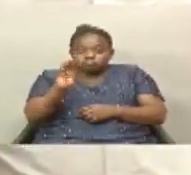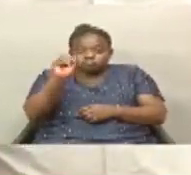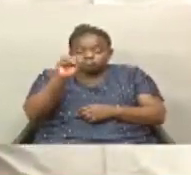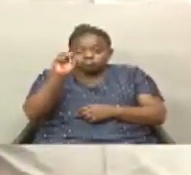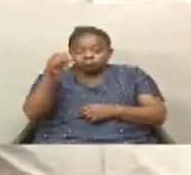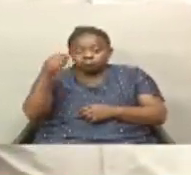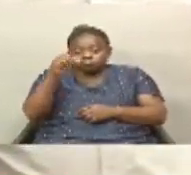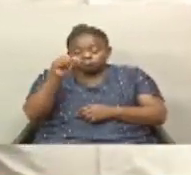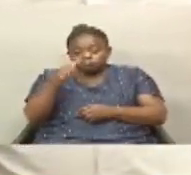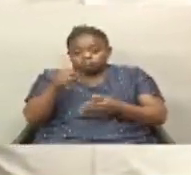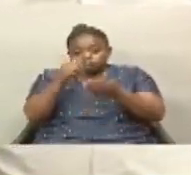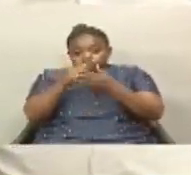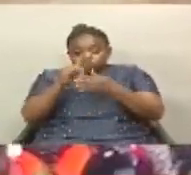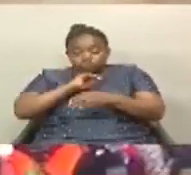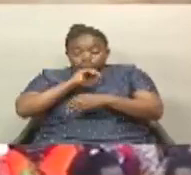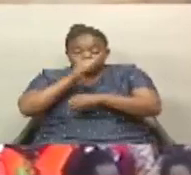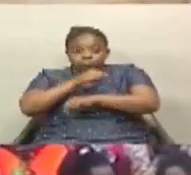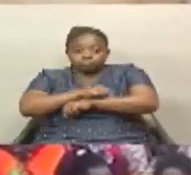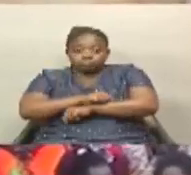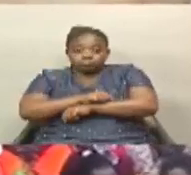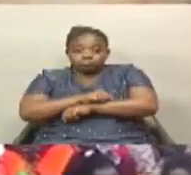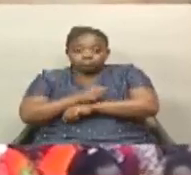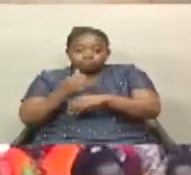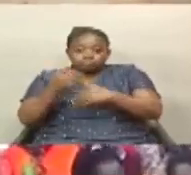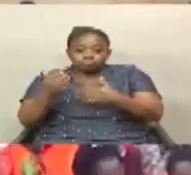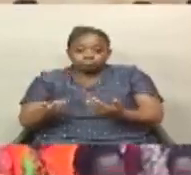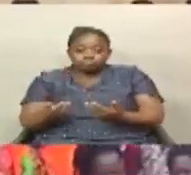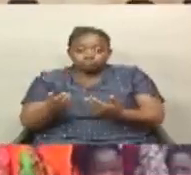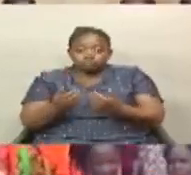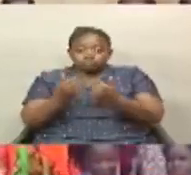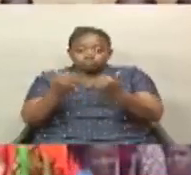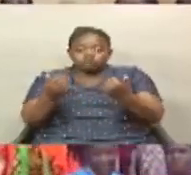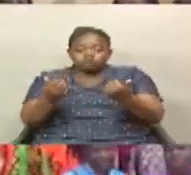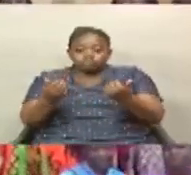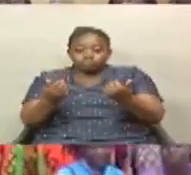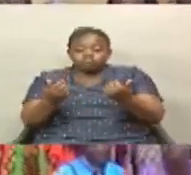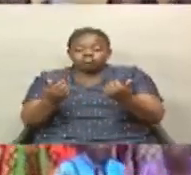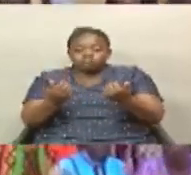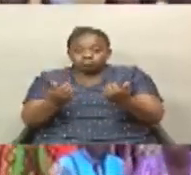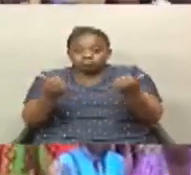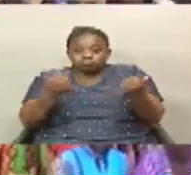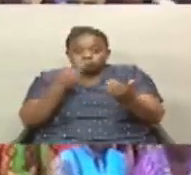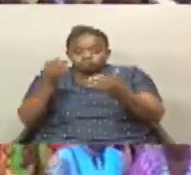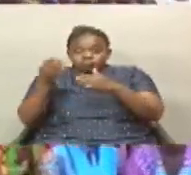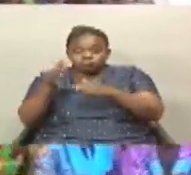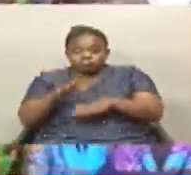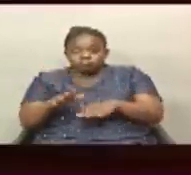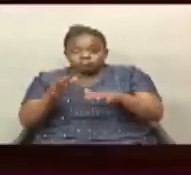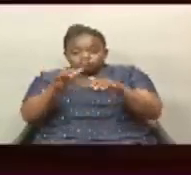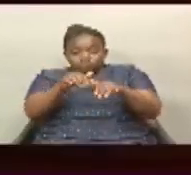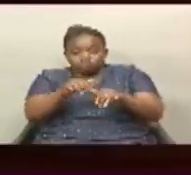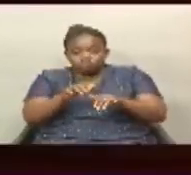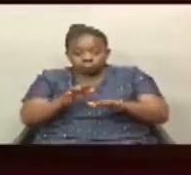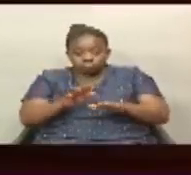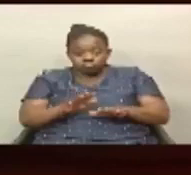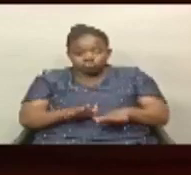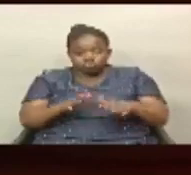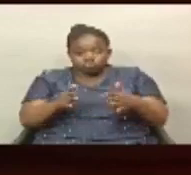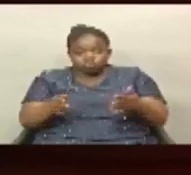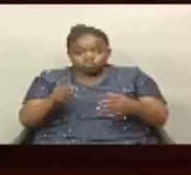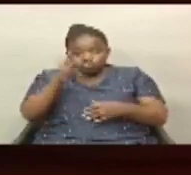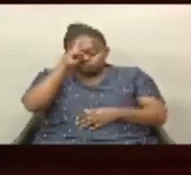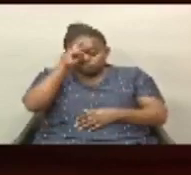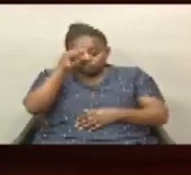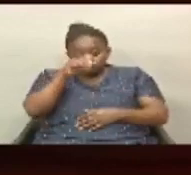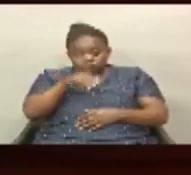tukwasaganye embeera eno tuyambeko ku ssomero lyaffe mwekyamu abaana bafudde okuliva namagembe ne John Bosco mwana baziikiddwa ku byalo okuli